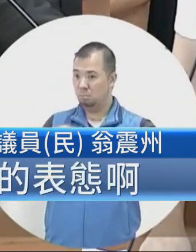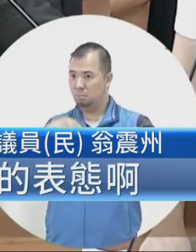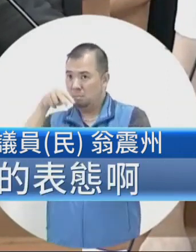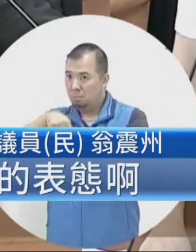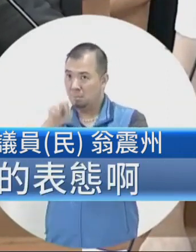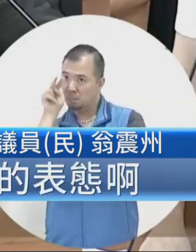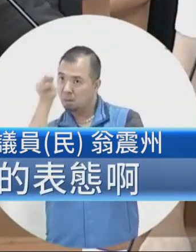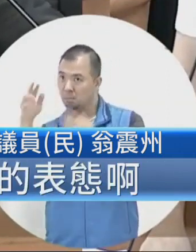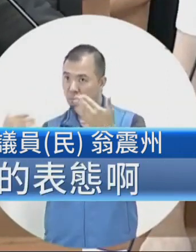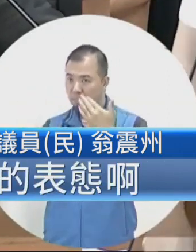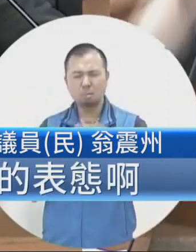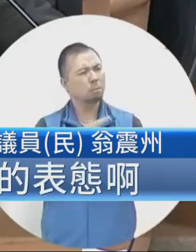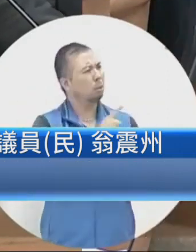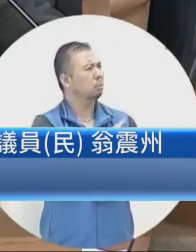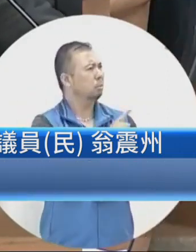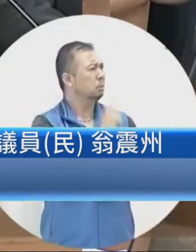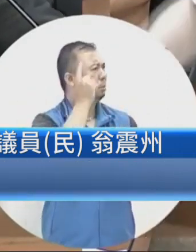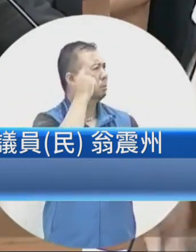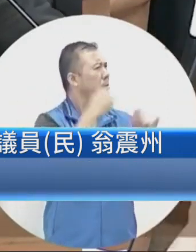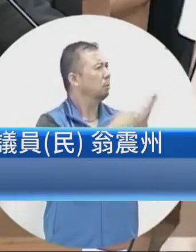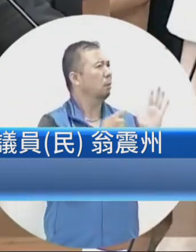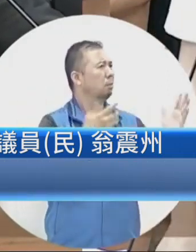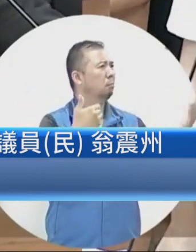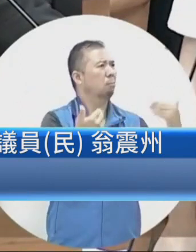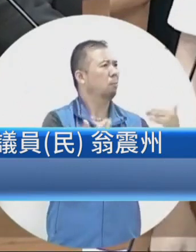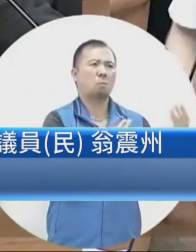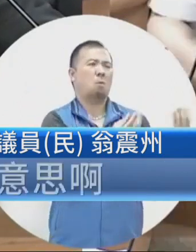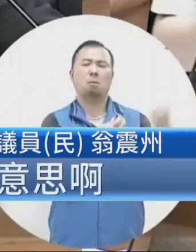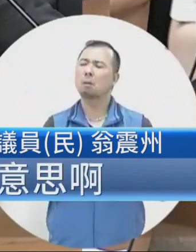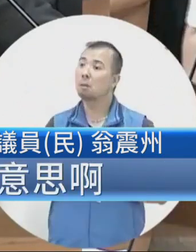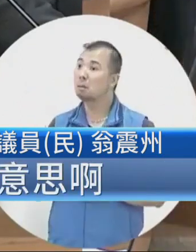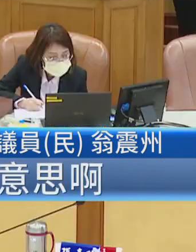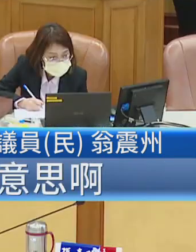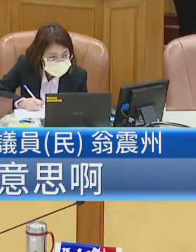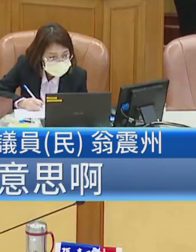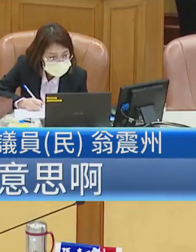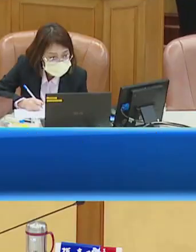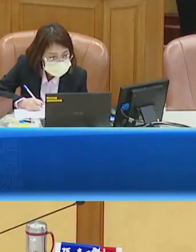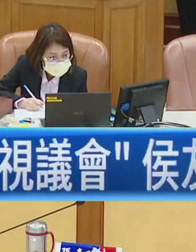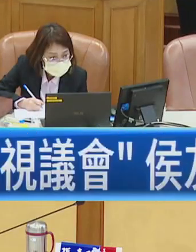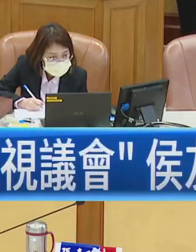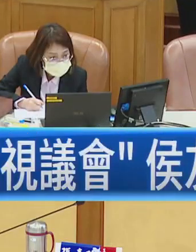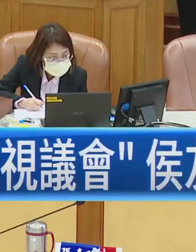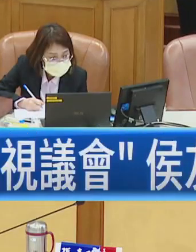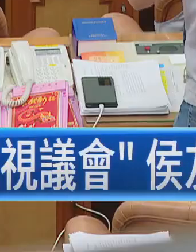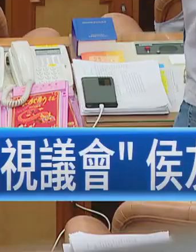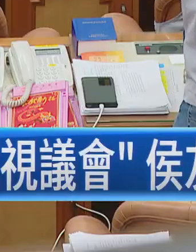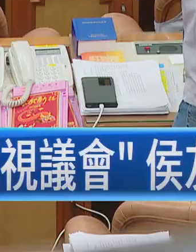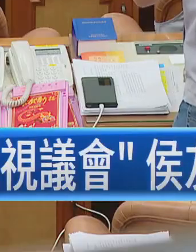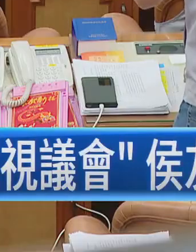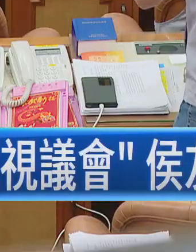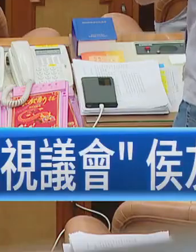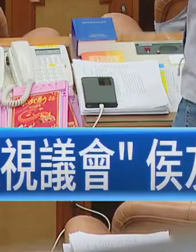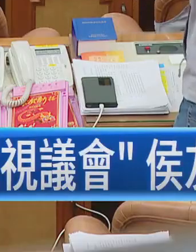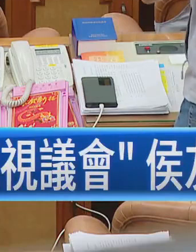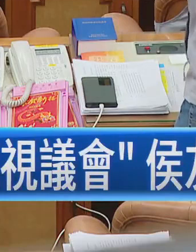思的表态啊。 这跟这样子还不算吗？ 有时候他不是这个意思、 侯友宜连连缓颊，只是民进党议员在出